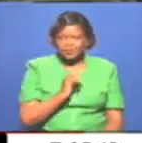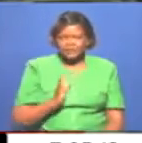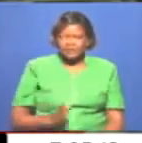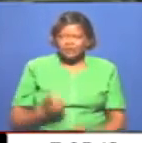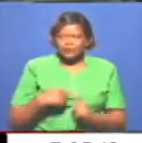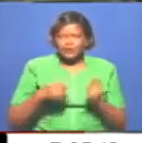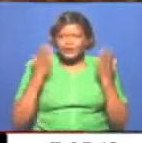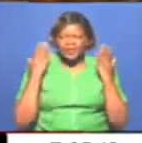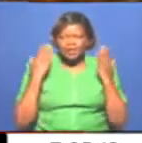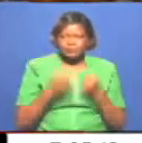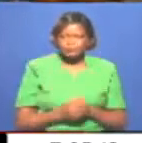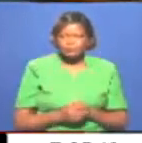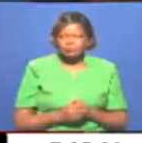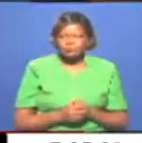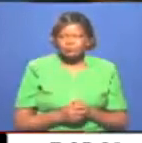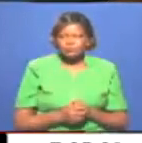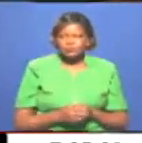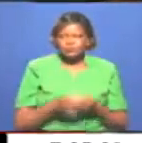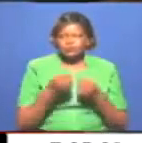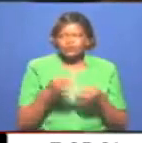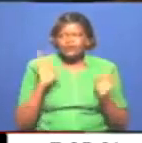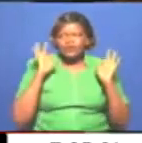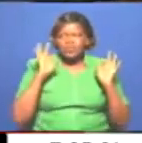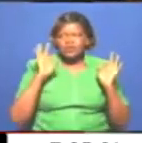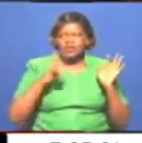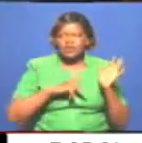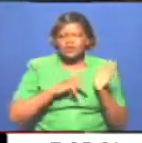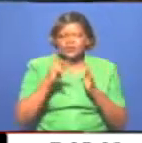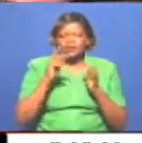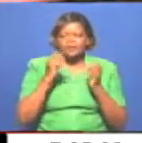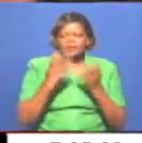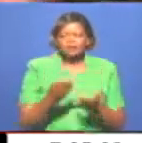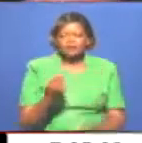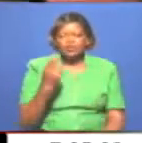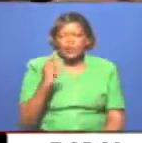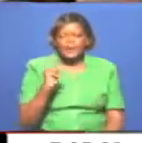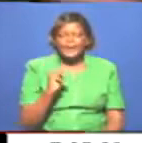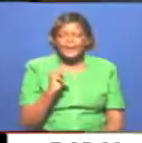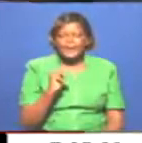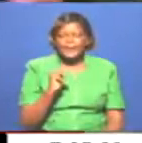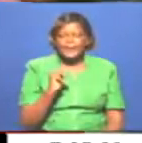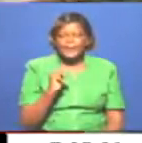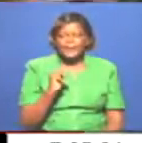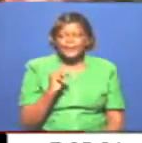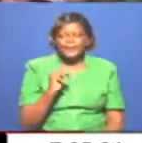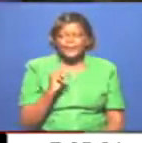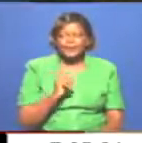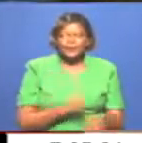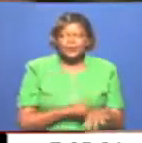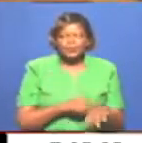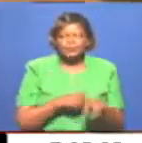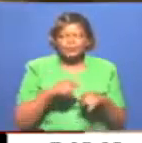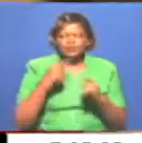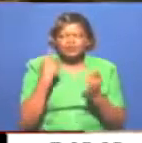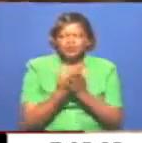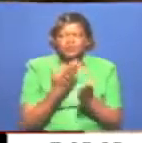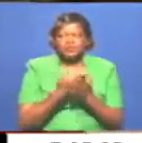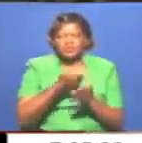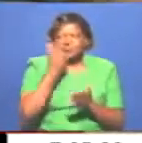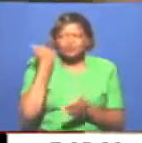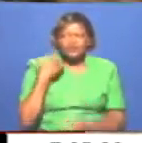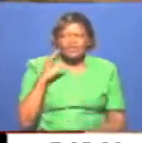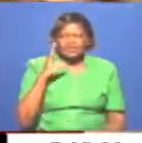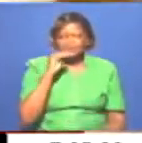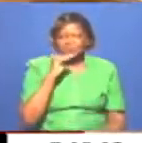Meru Mithika Linturi aliachiliwa kwa dhamana shilingi milioni mbili pesa taslimu baada ya kukamatwa kwa madai ya kutoa matamshi ya